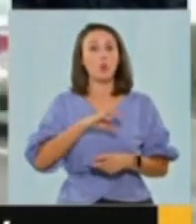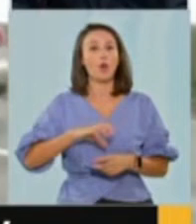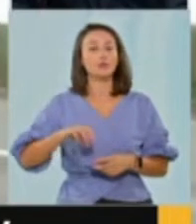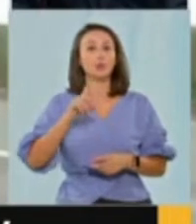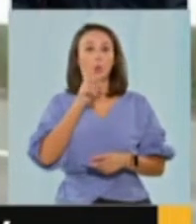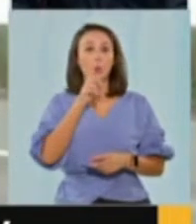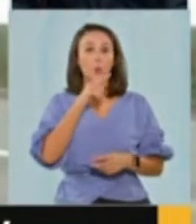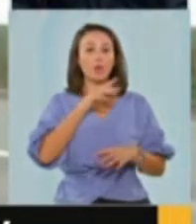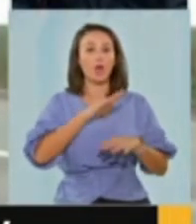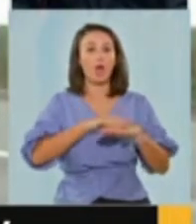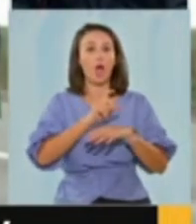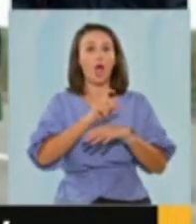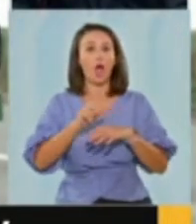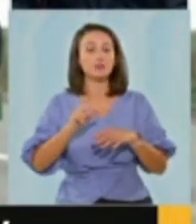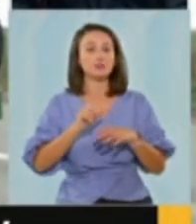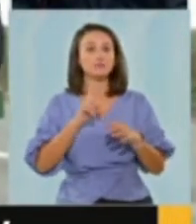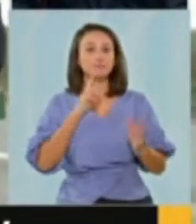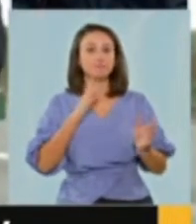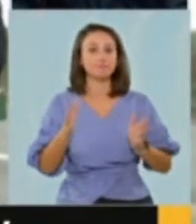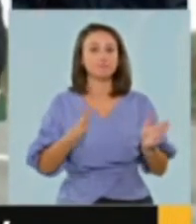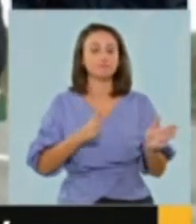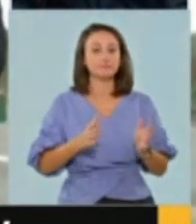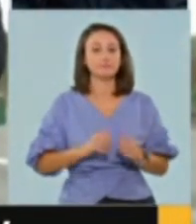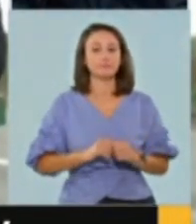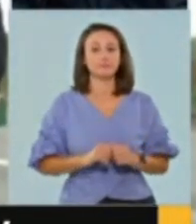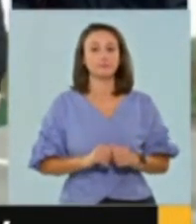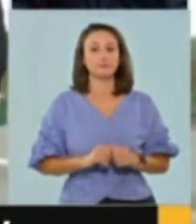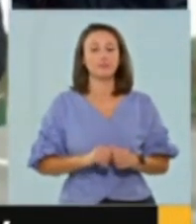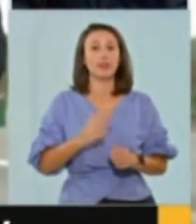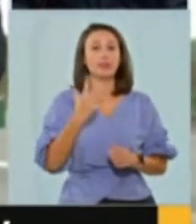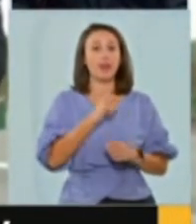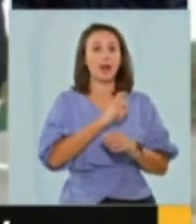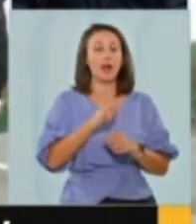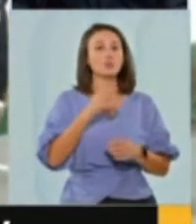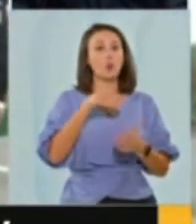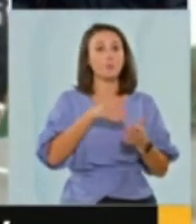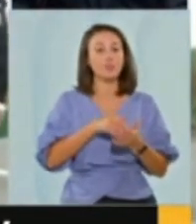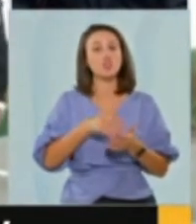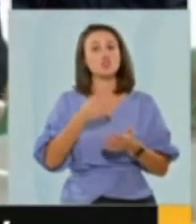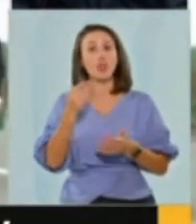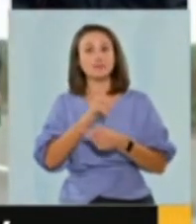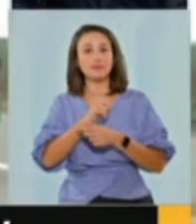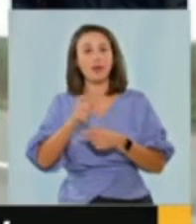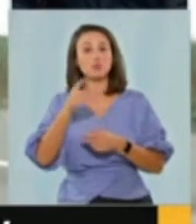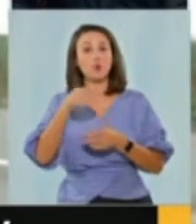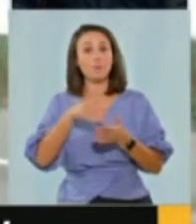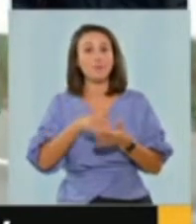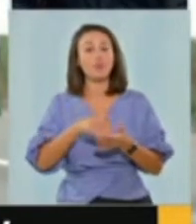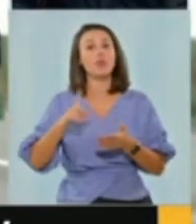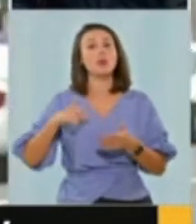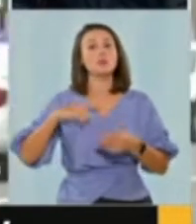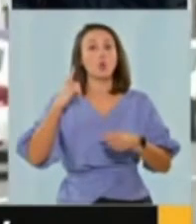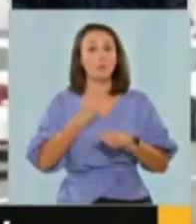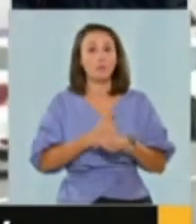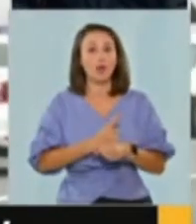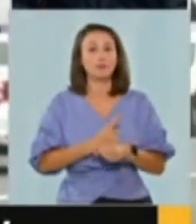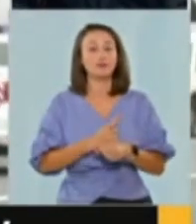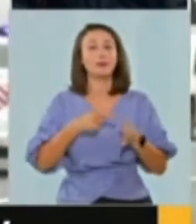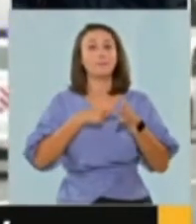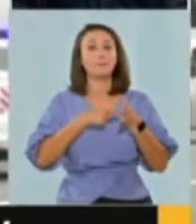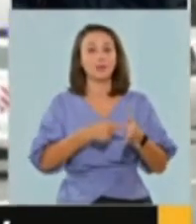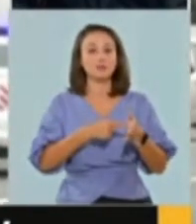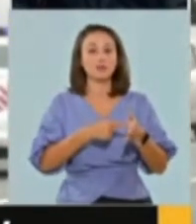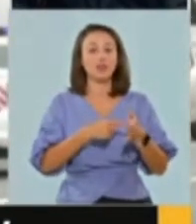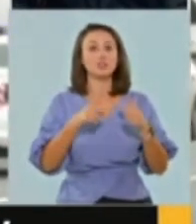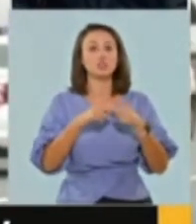care incidența este cuprinsă între 3 la 1000 și 6 la 1000, este obligatorie